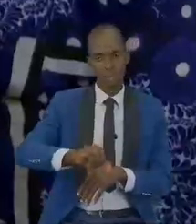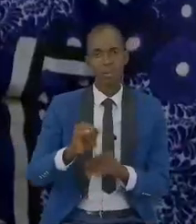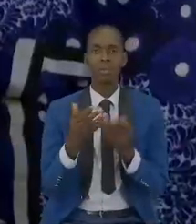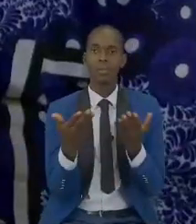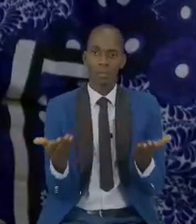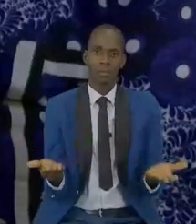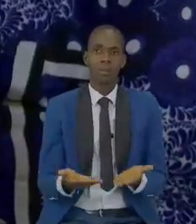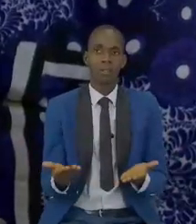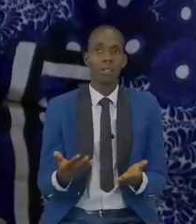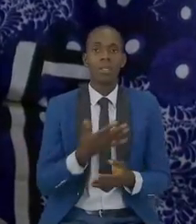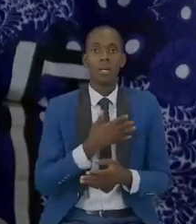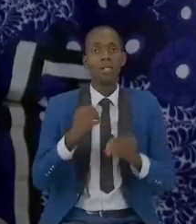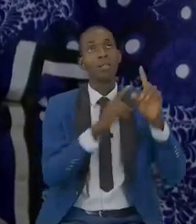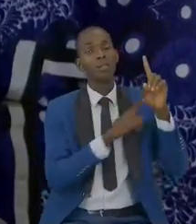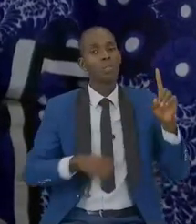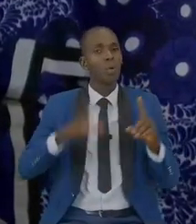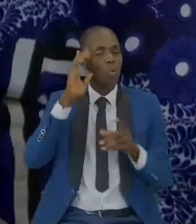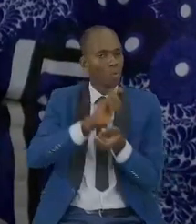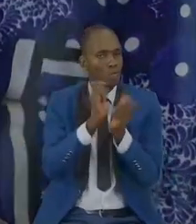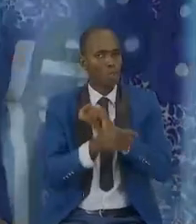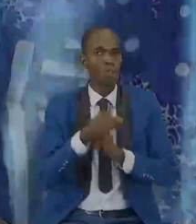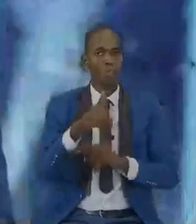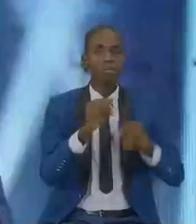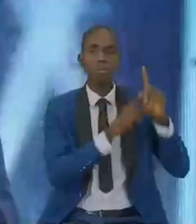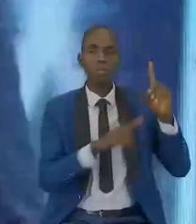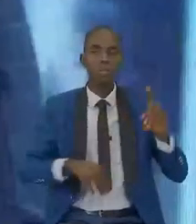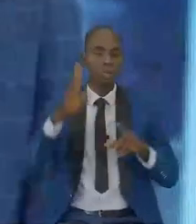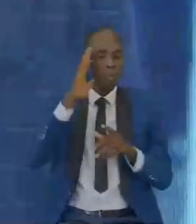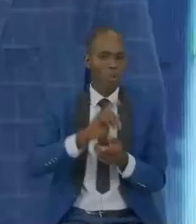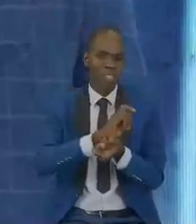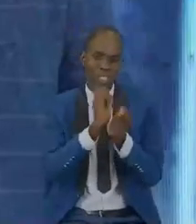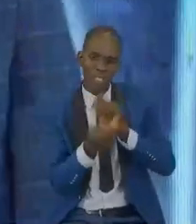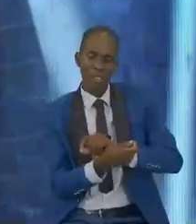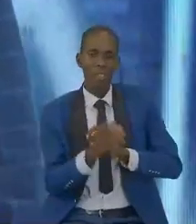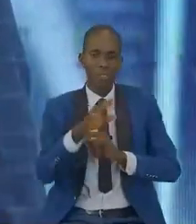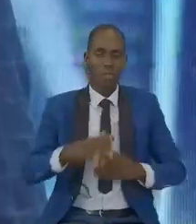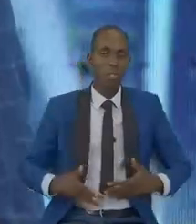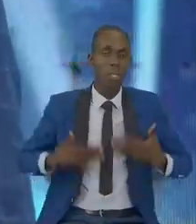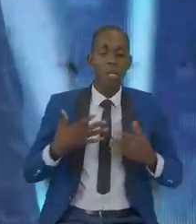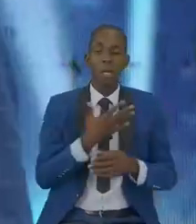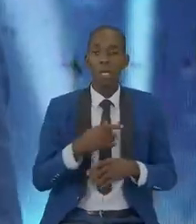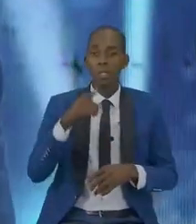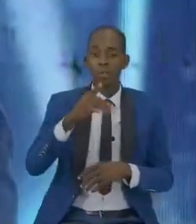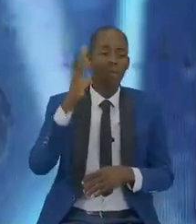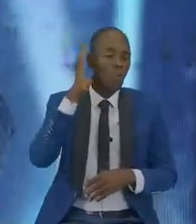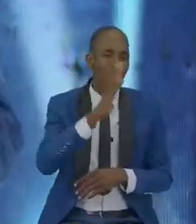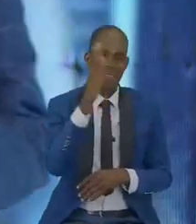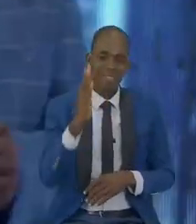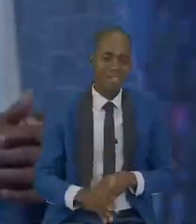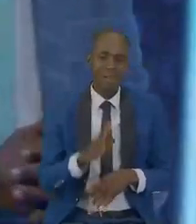Aujourd'hui, la grâce est encore disponible et le Seigneur va te changer. Le Seigneur va